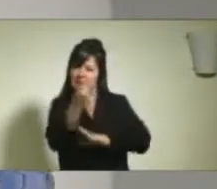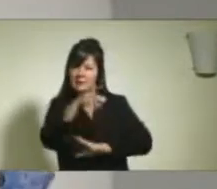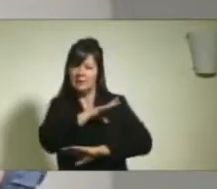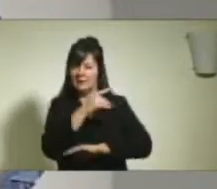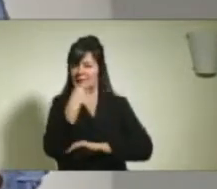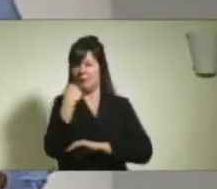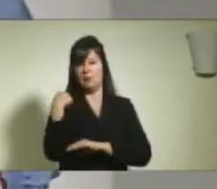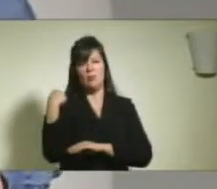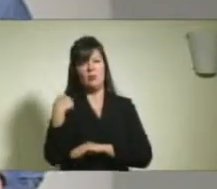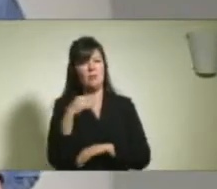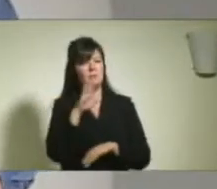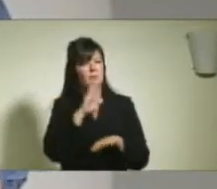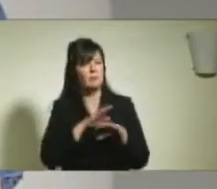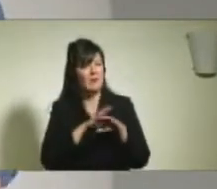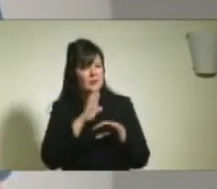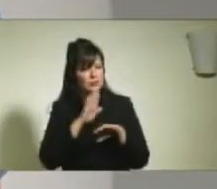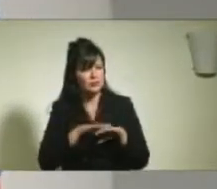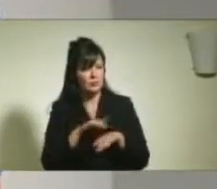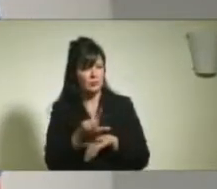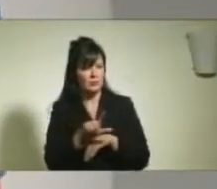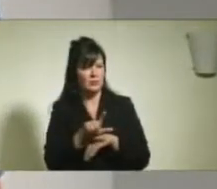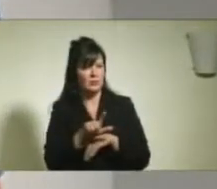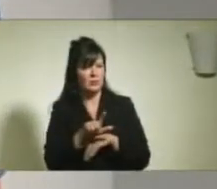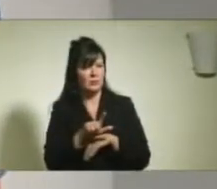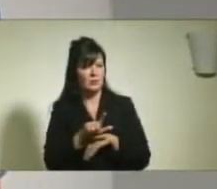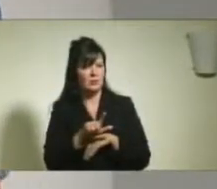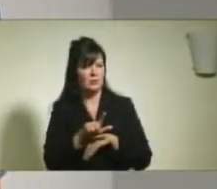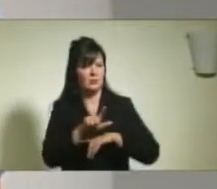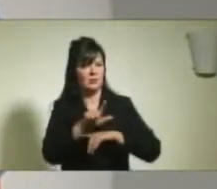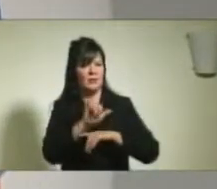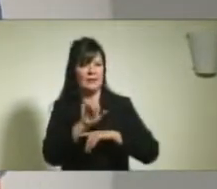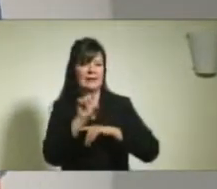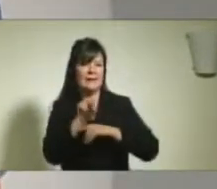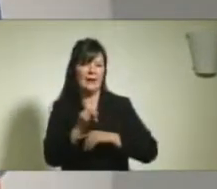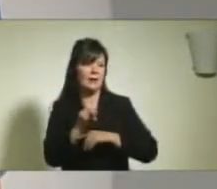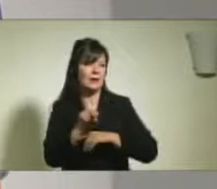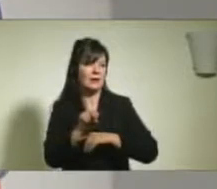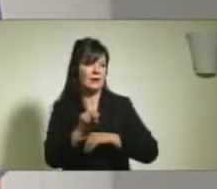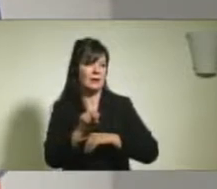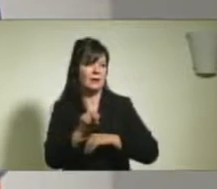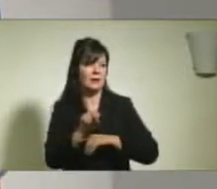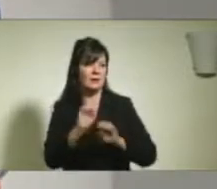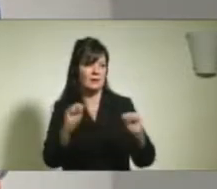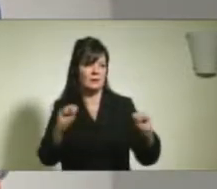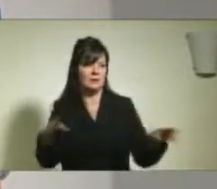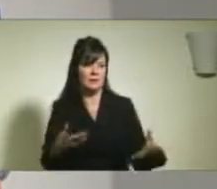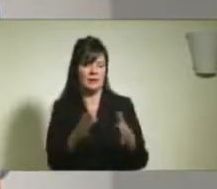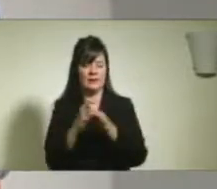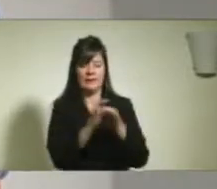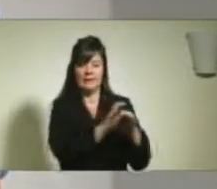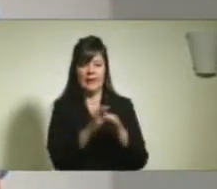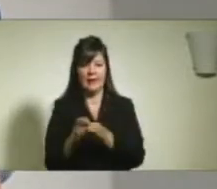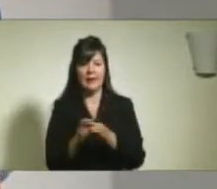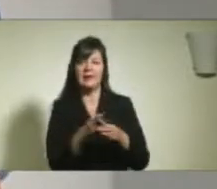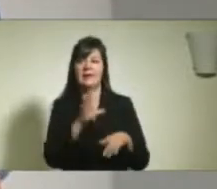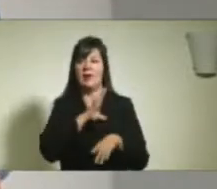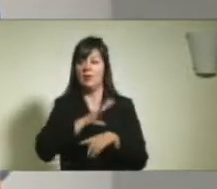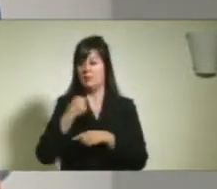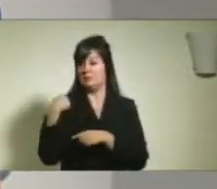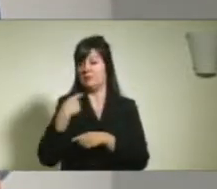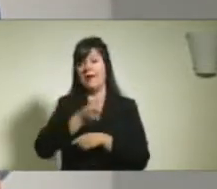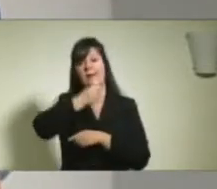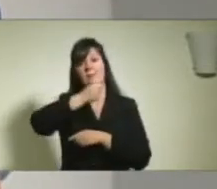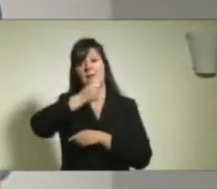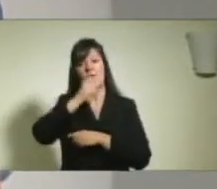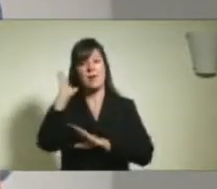l'heure. Eh bien, il y a un éditorialiste au Windsor Star qui est complètement idiot et il a lancé une chronique où il